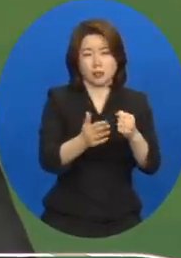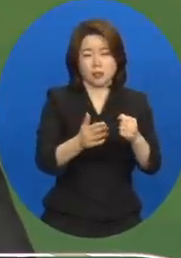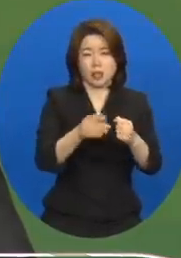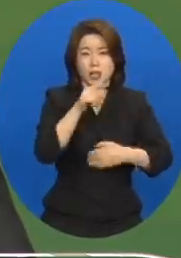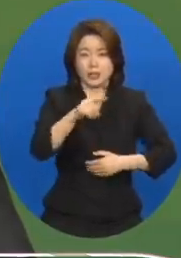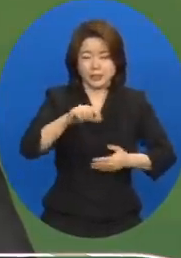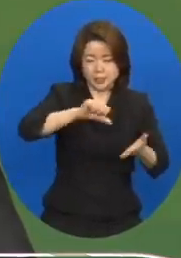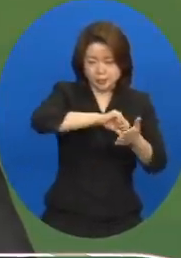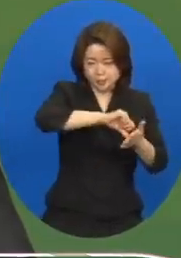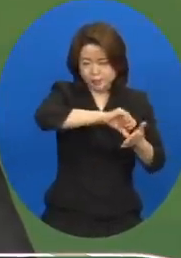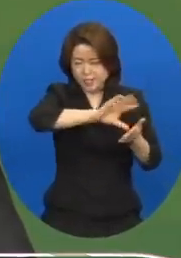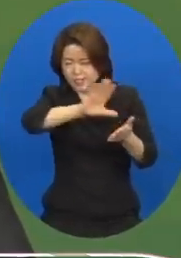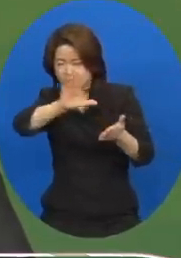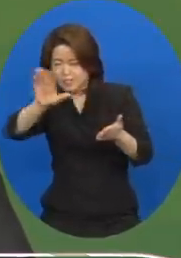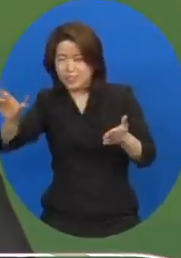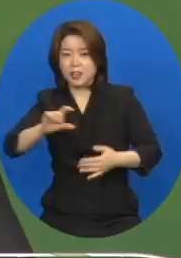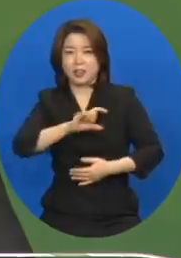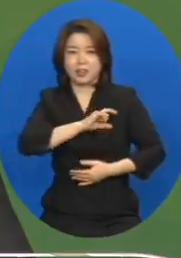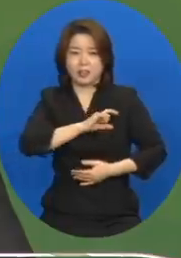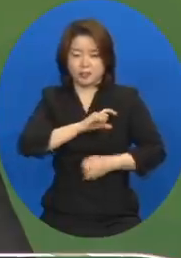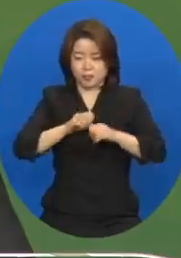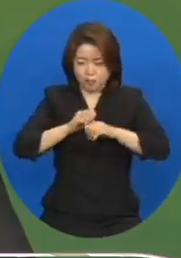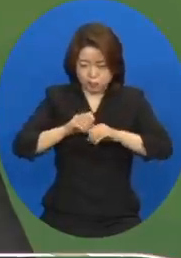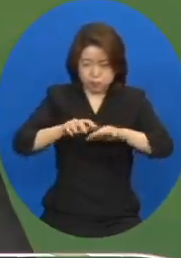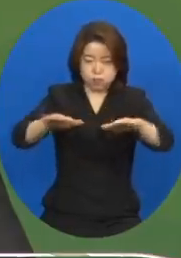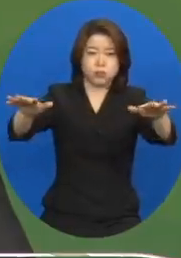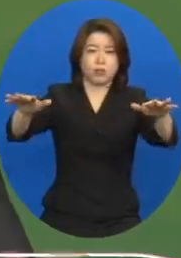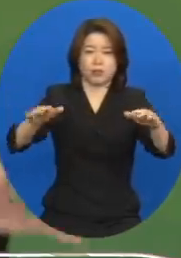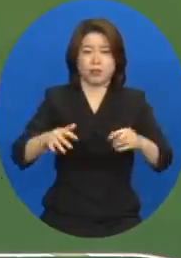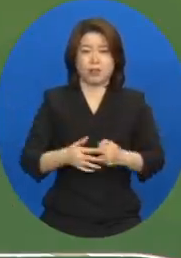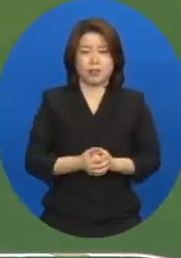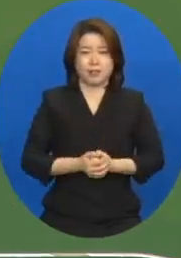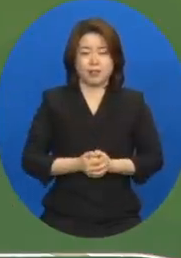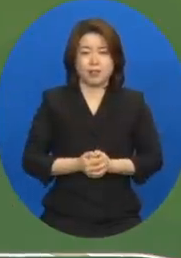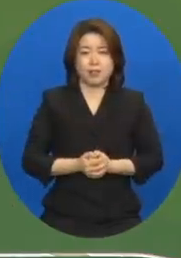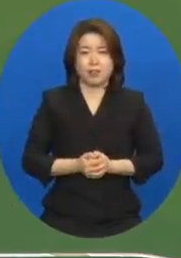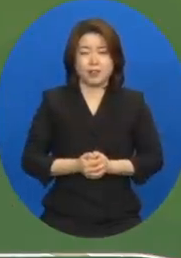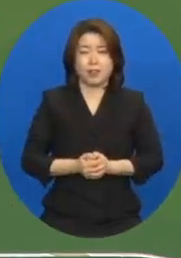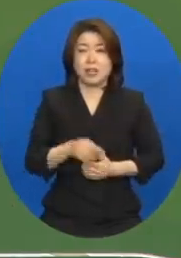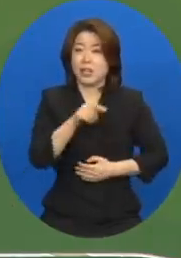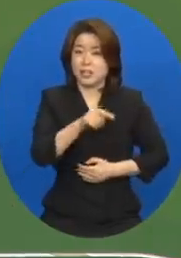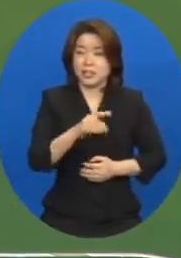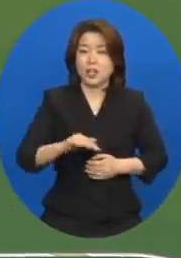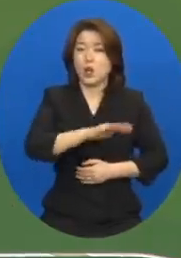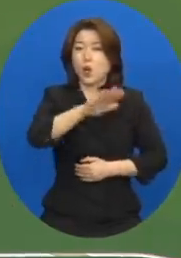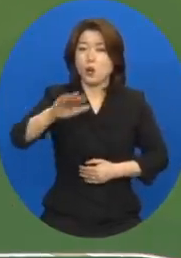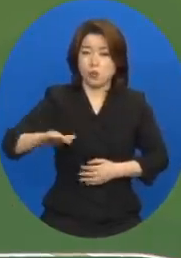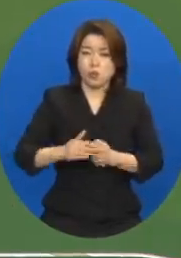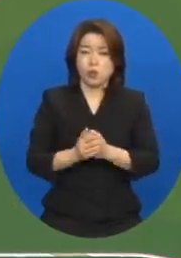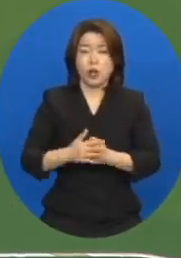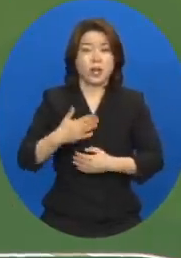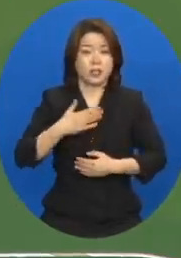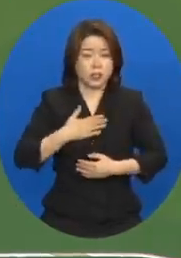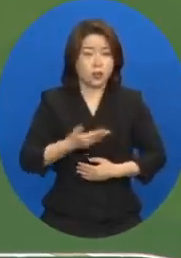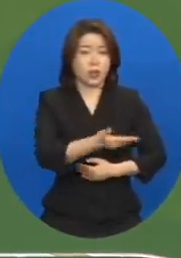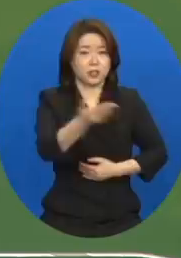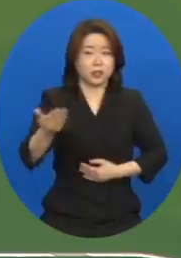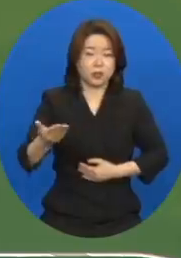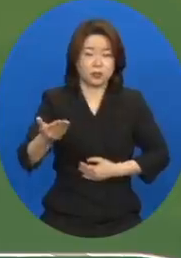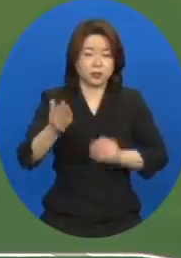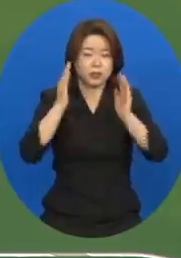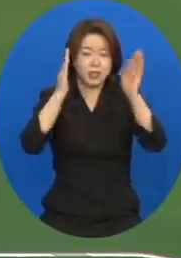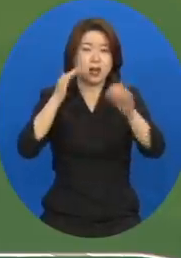그의 명성이 온 땅에 두루 퍼졌다. 이것이 우리와 저와 여러분을 향한